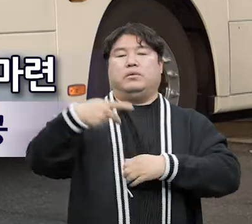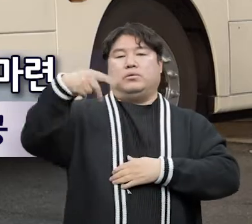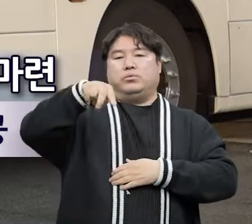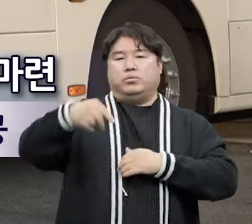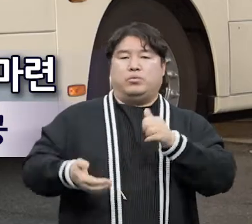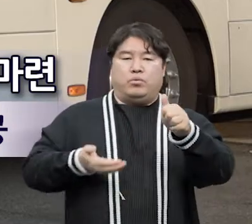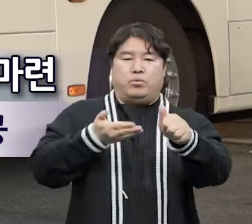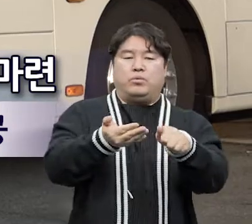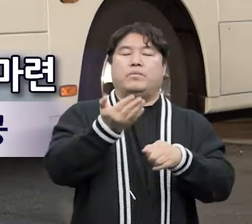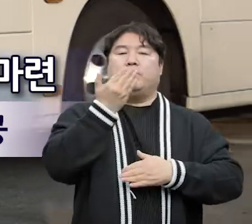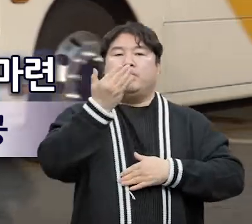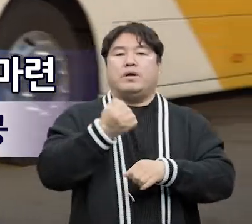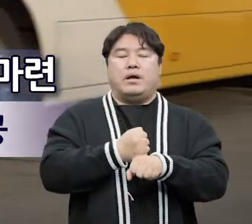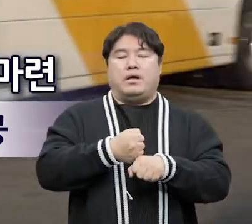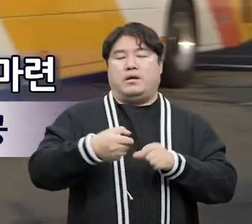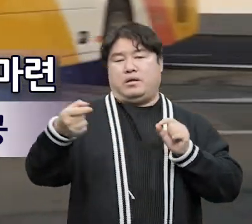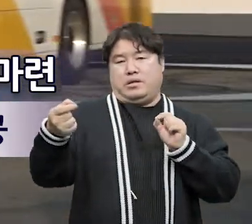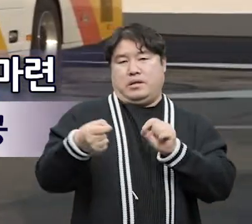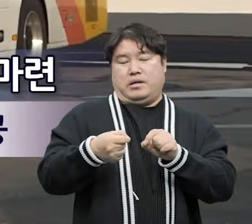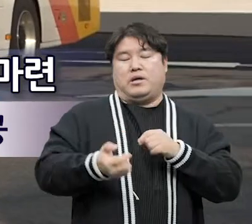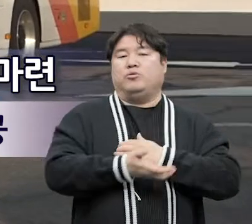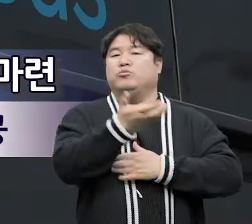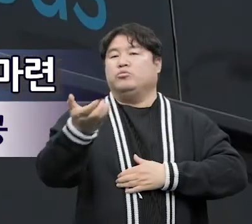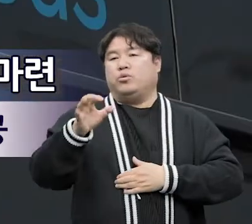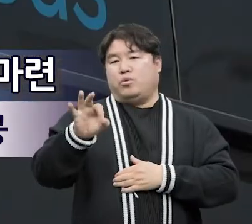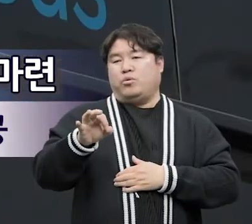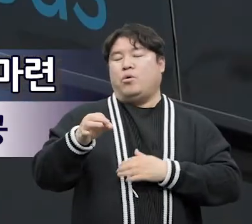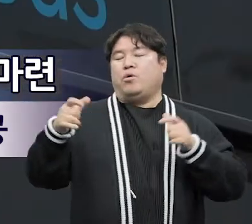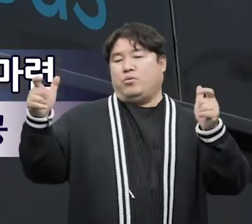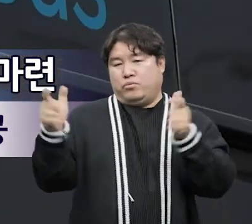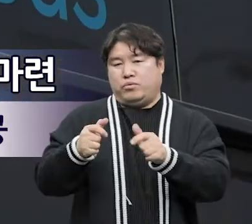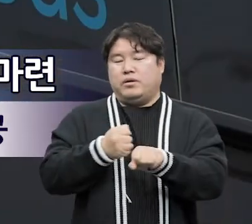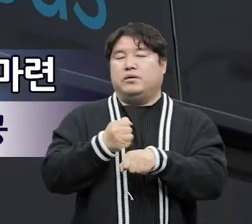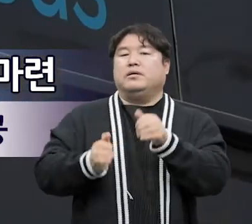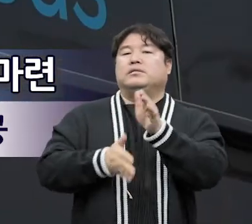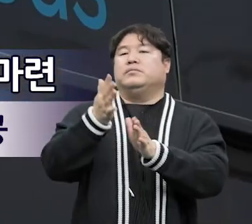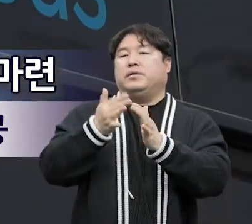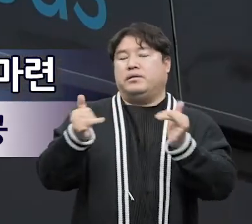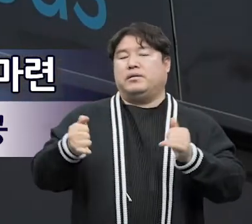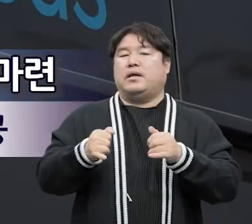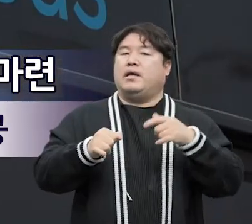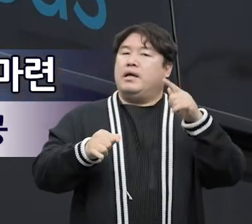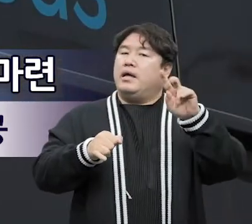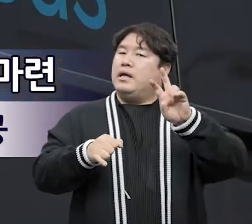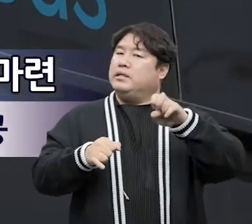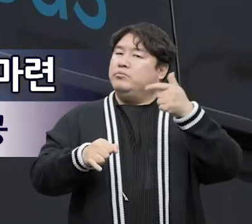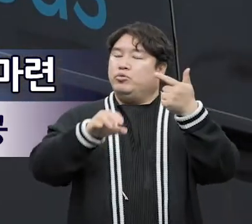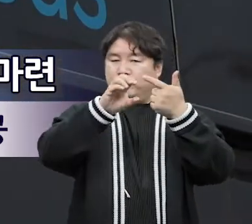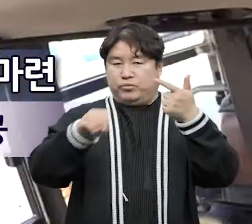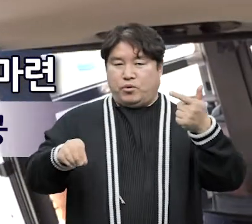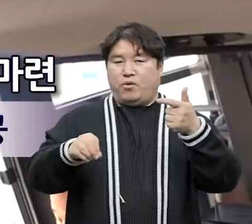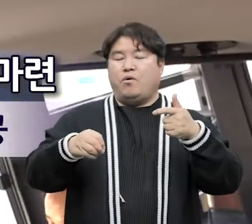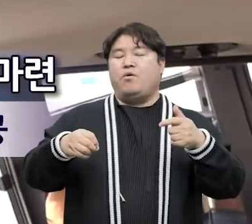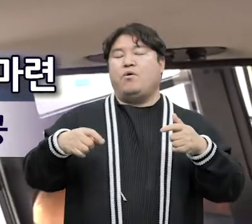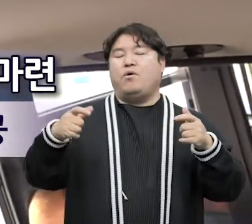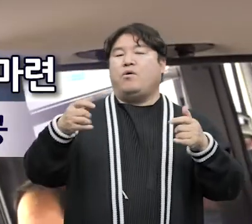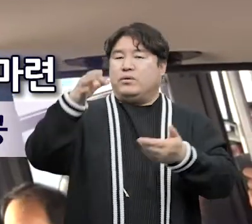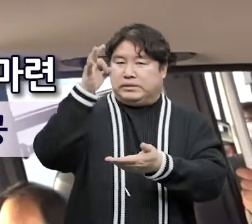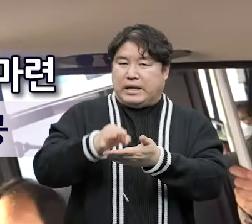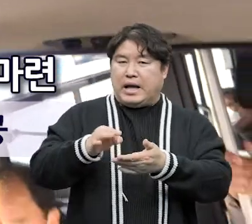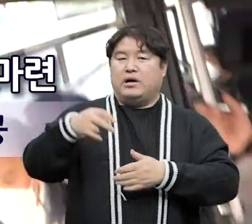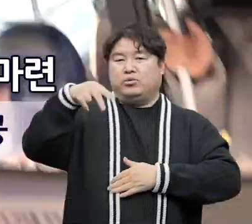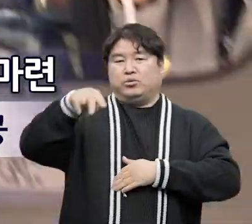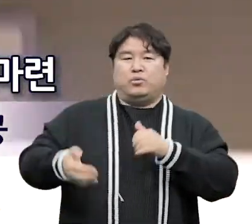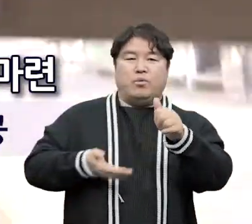수소 공급이 가능해지고 근거리 운송 비용이 절감돼 시민들에게 약 26% 저렴한 가격으로